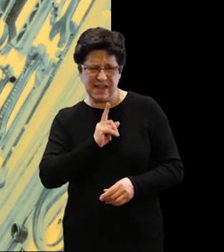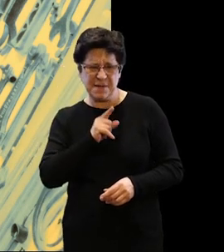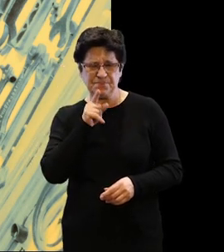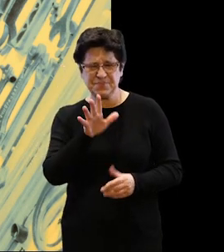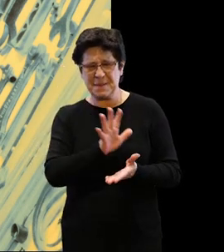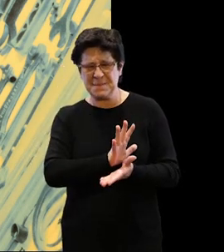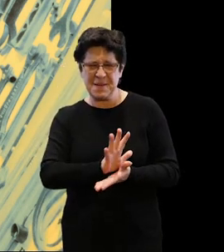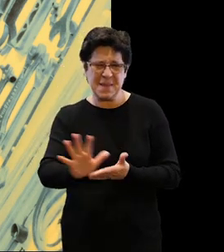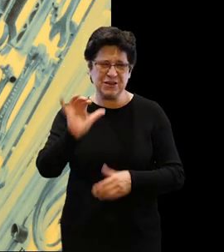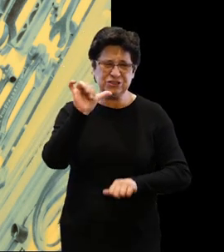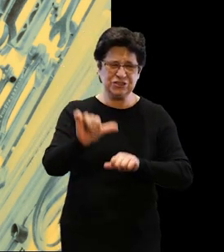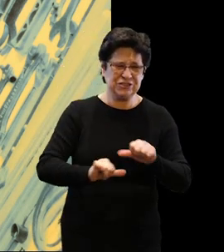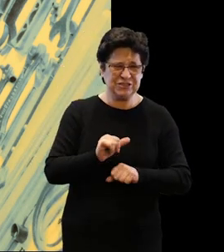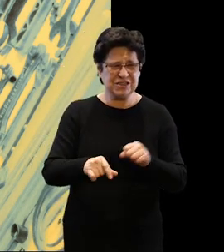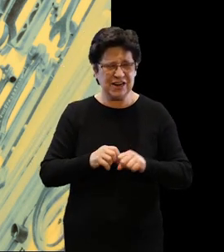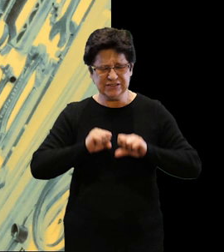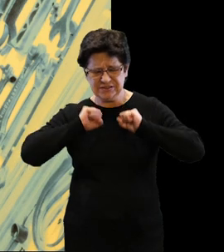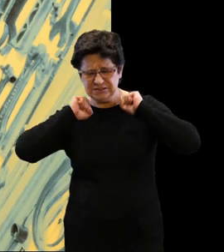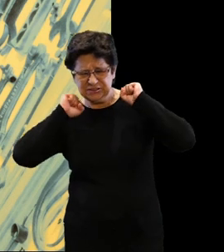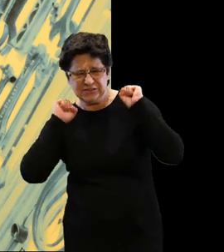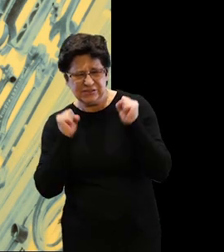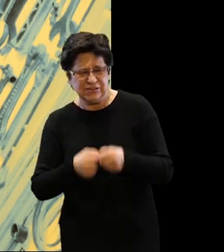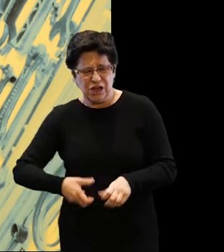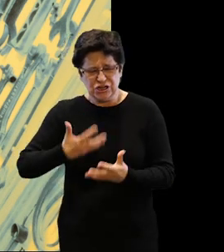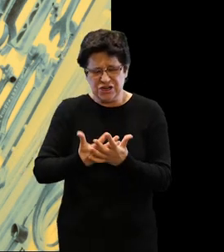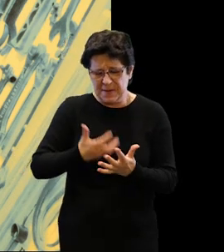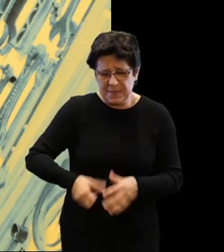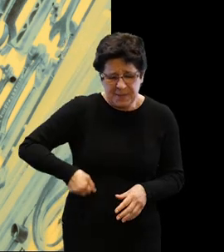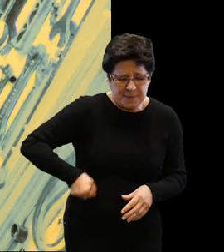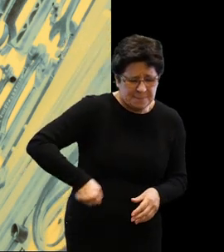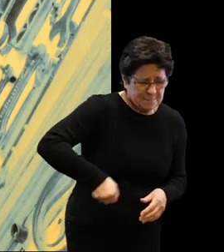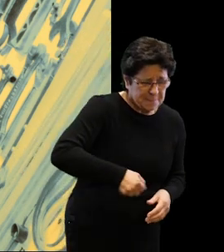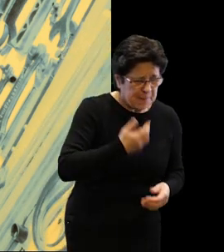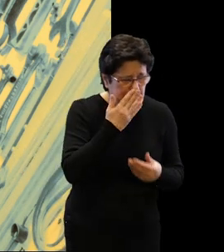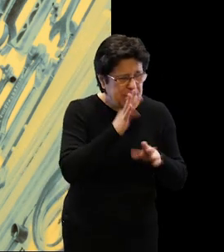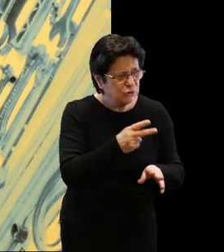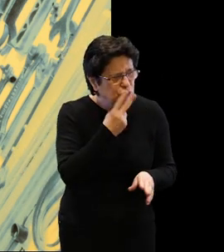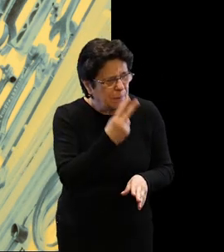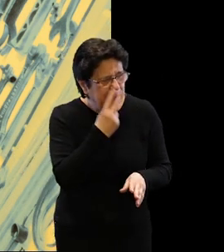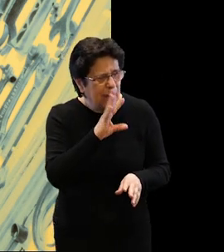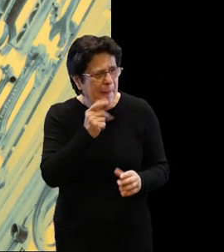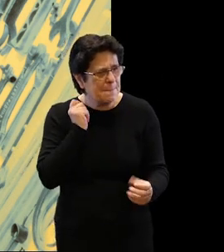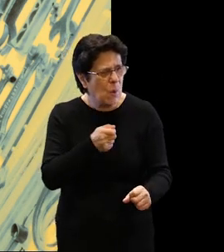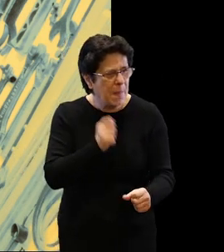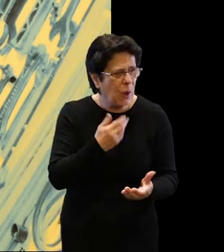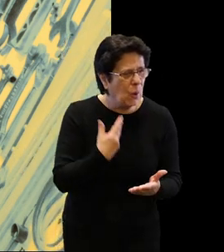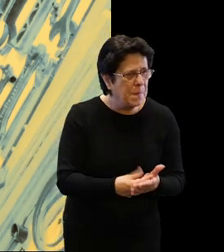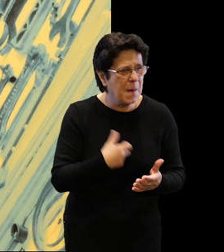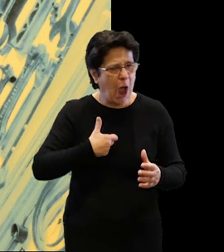zmarznięty chodzi zimą po tych giełdach siatkę ma pokazuj Janus Zobacz jaki fajny młotek kupiłem jakie fajne